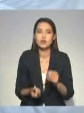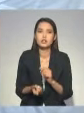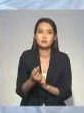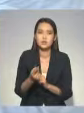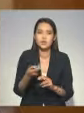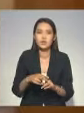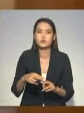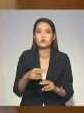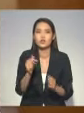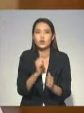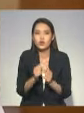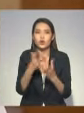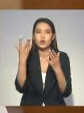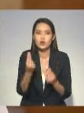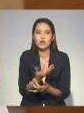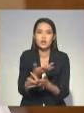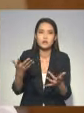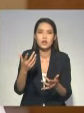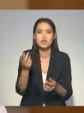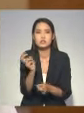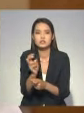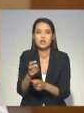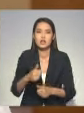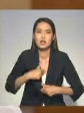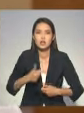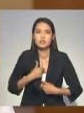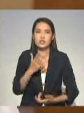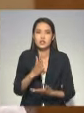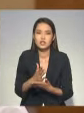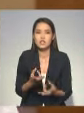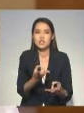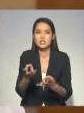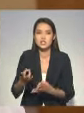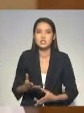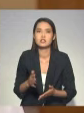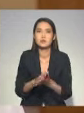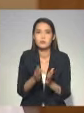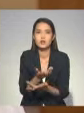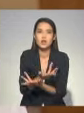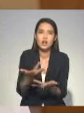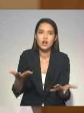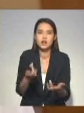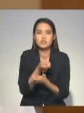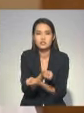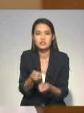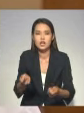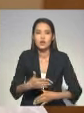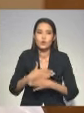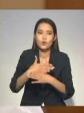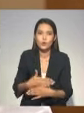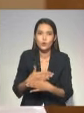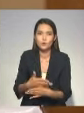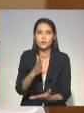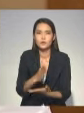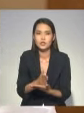де жолықтық. Күнделікті бірнеше газель тамақ апарылып жатыр. Ыстық тамақ, еті, бауырсақ, пирожкиіне дейін жаңа адамдардың барлығын біз